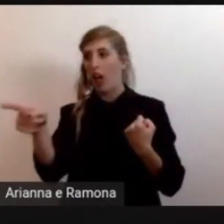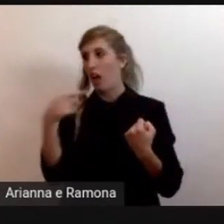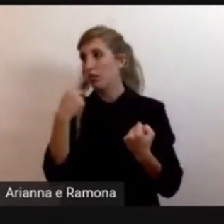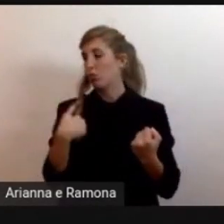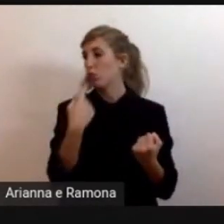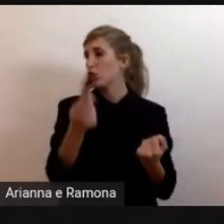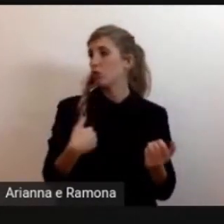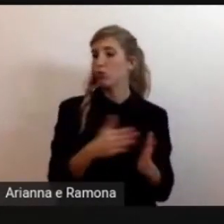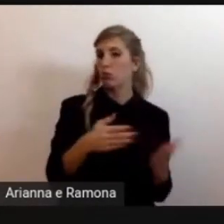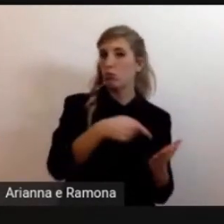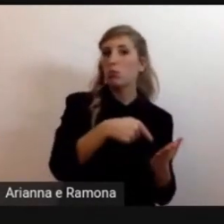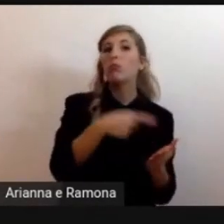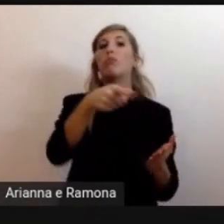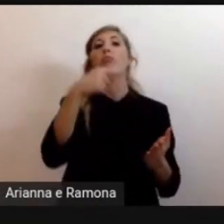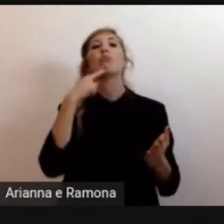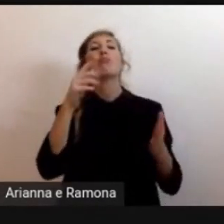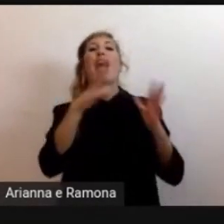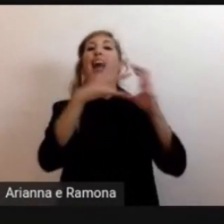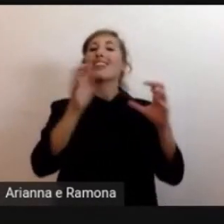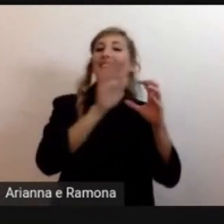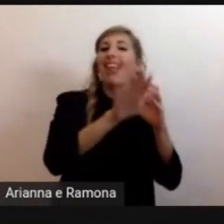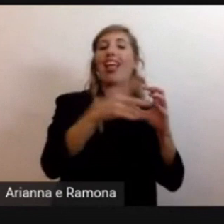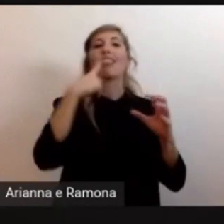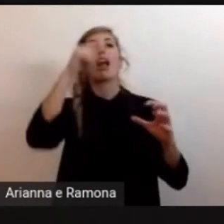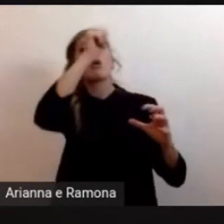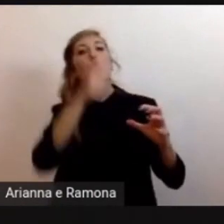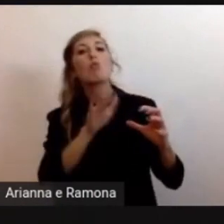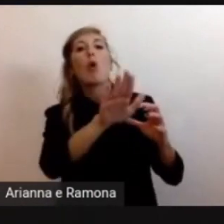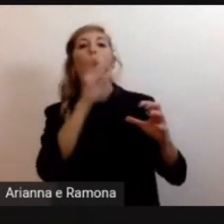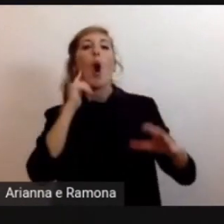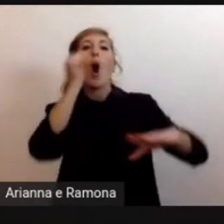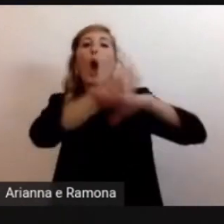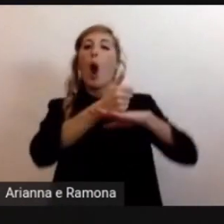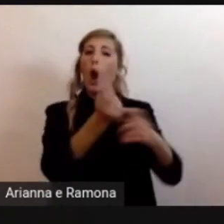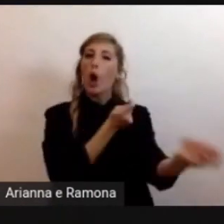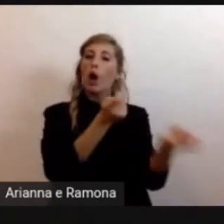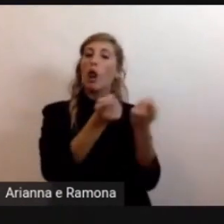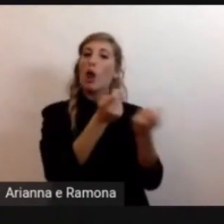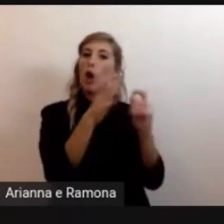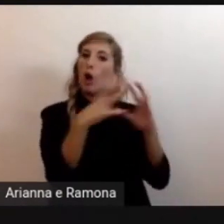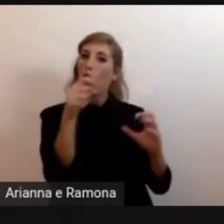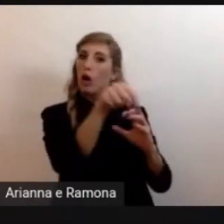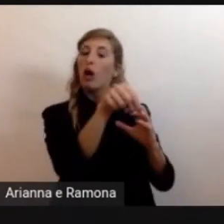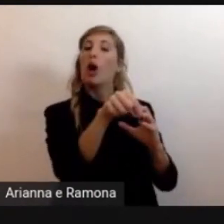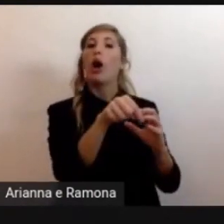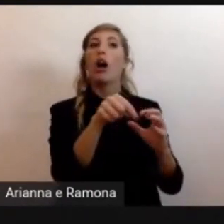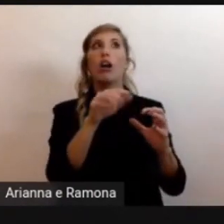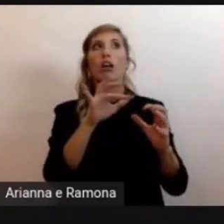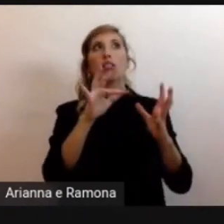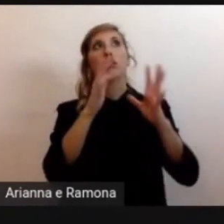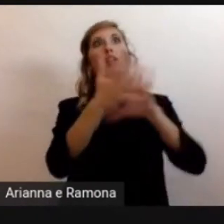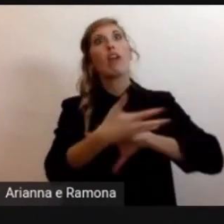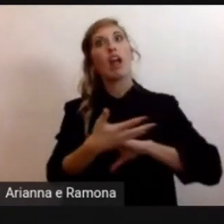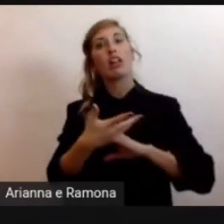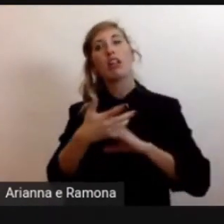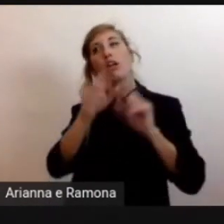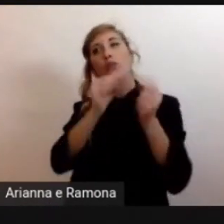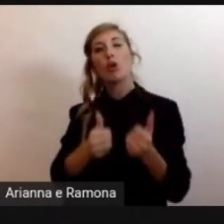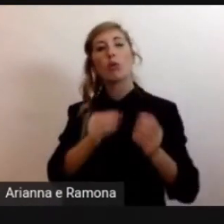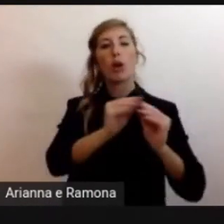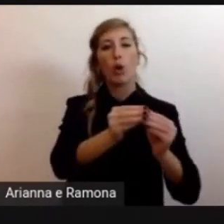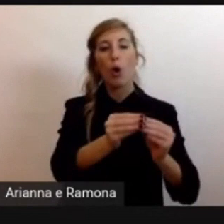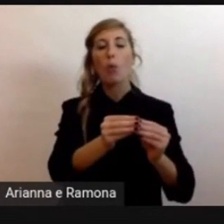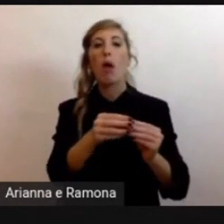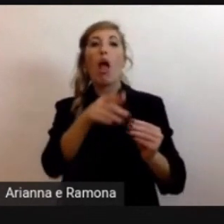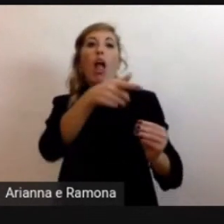dimensioni della terna l'organizzazione sul ruolo capitano d'industria rendono meno percepibile il fatto che il